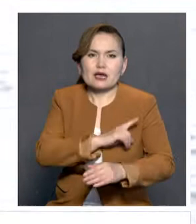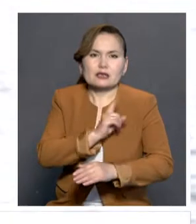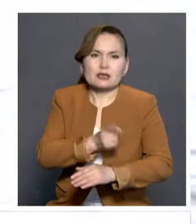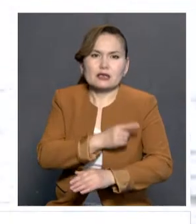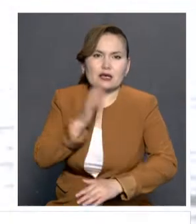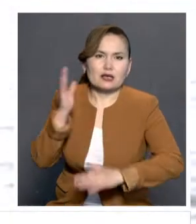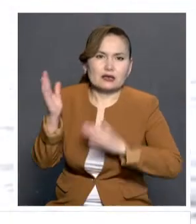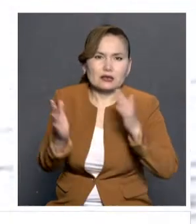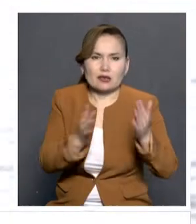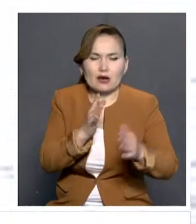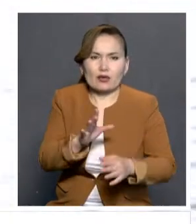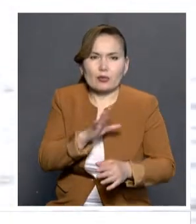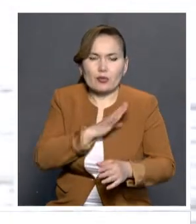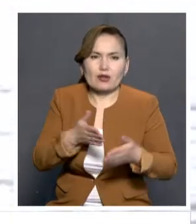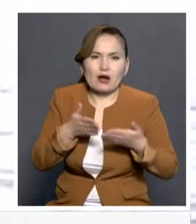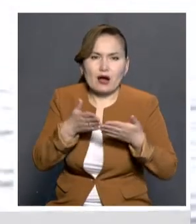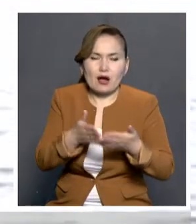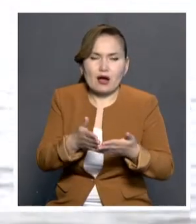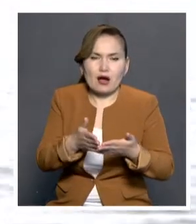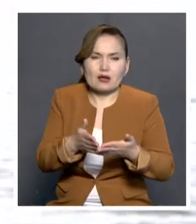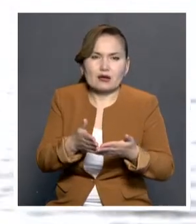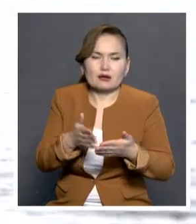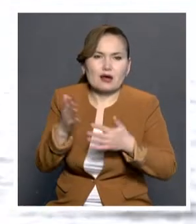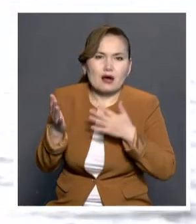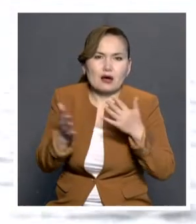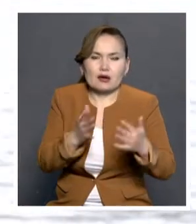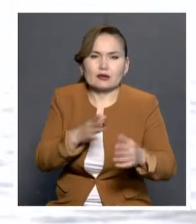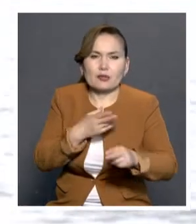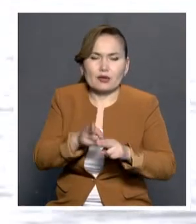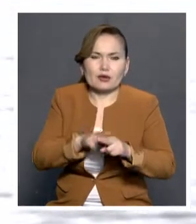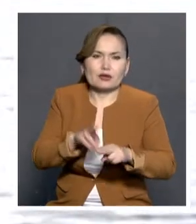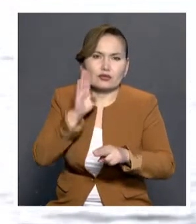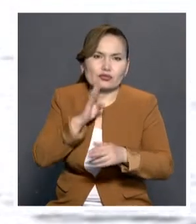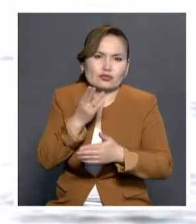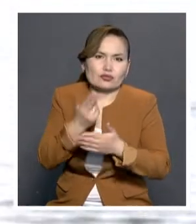дауылдың әсері, қатты тұрған дауылдан